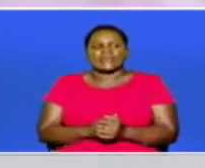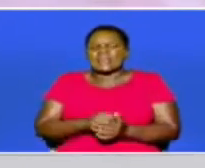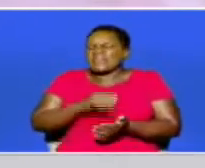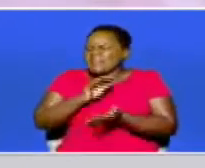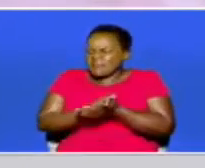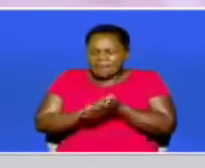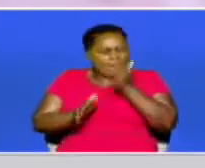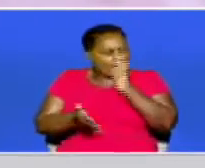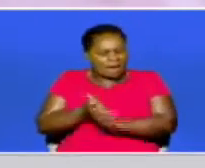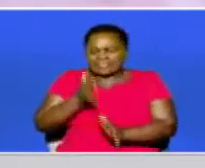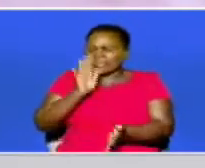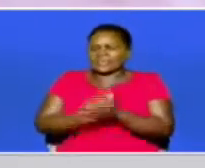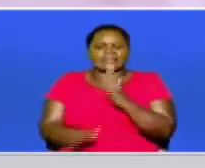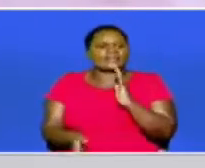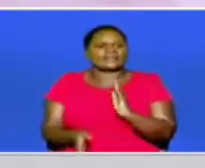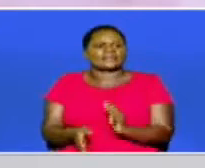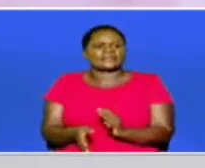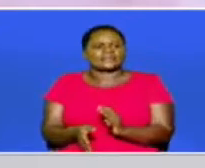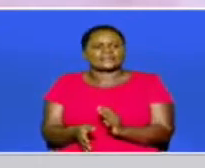Absolutely nothing.